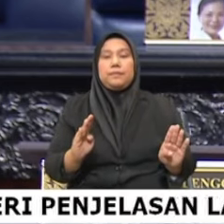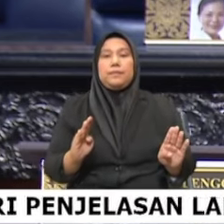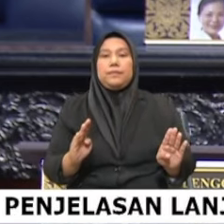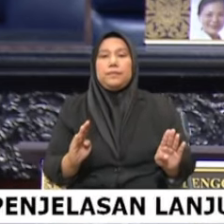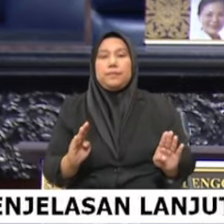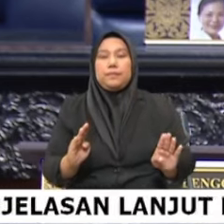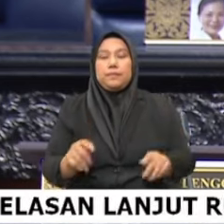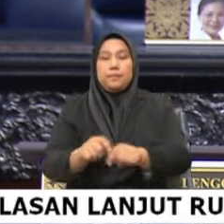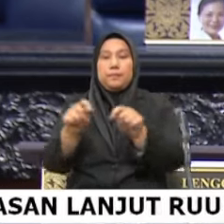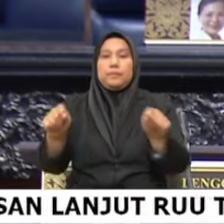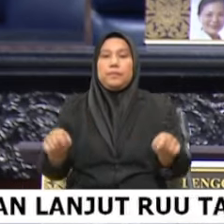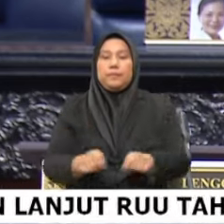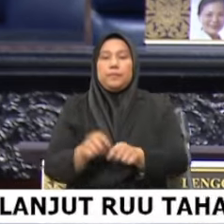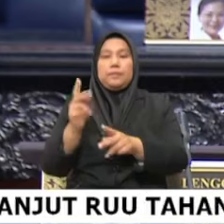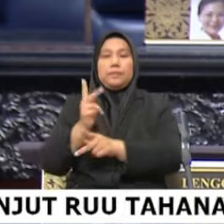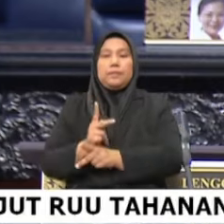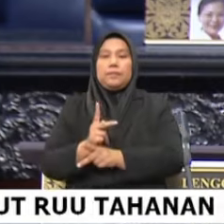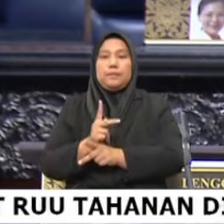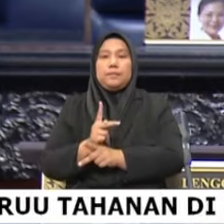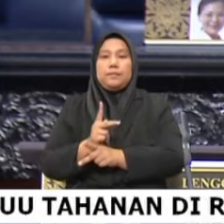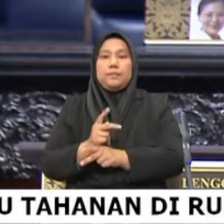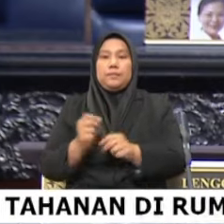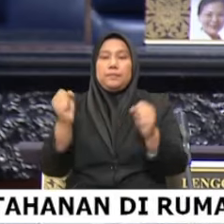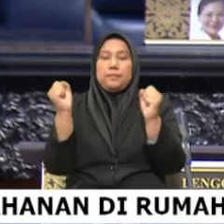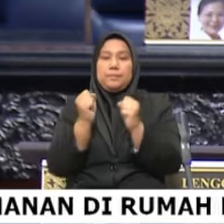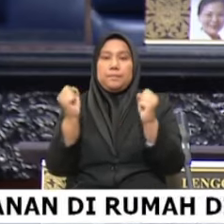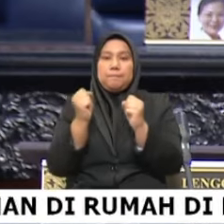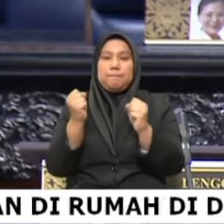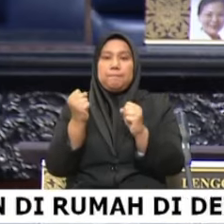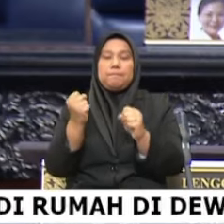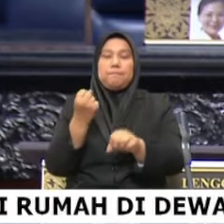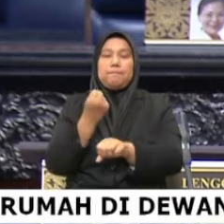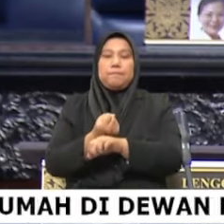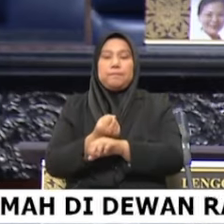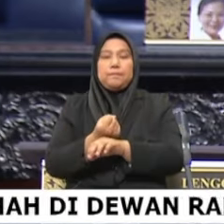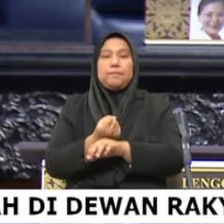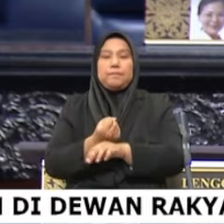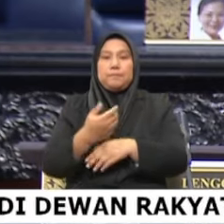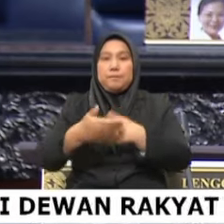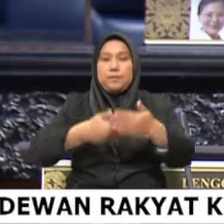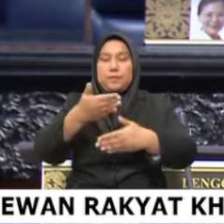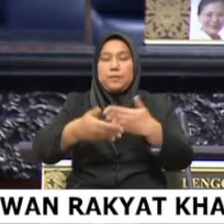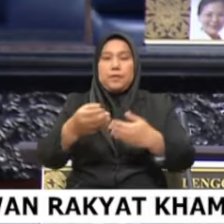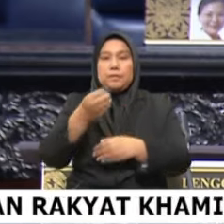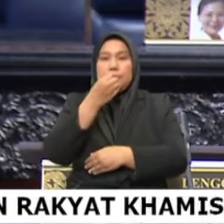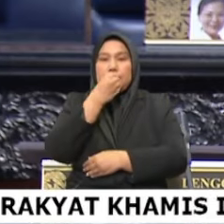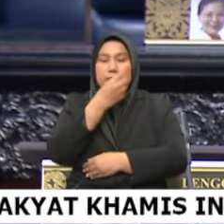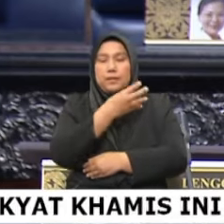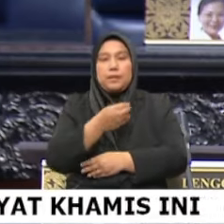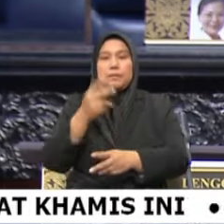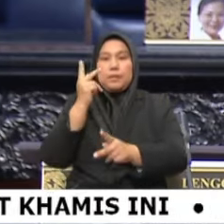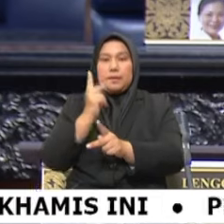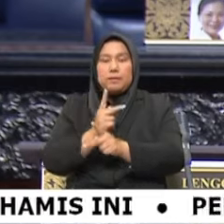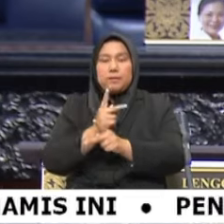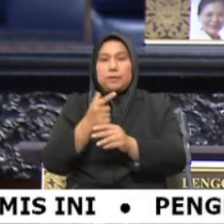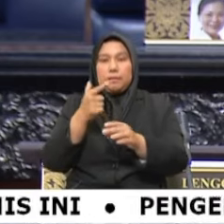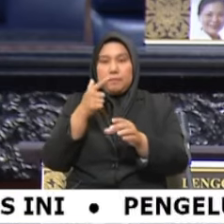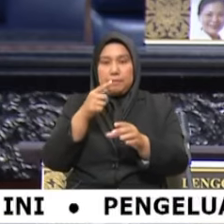warehouse, tempat penyimpanan sejuk beku, pemprosesan makanan dan penyimpanan minyak dan